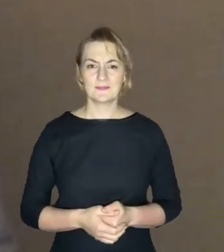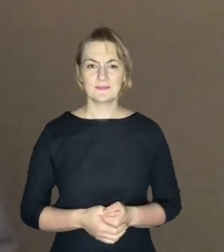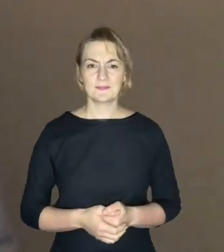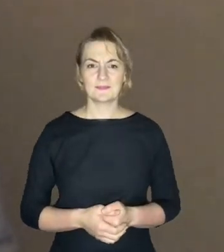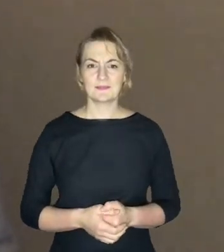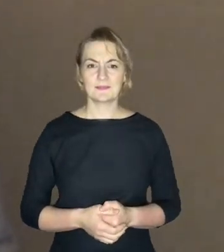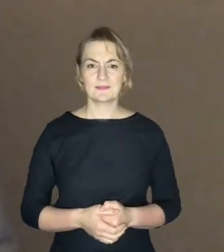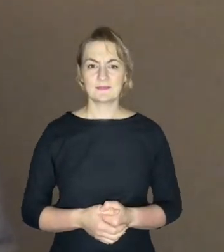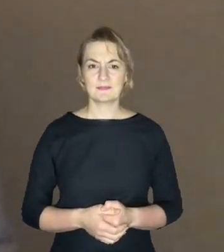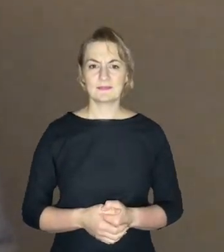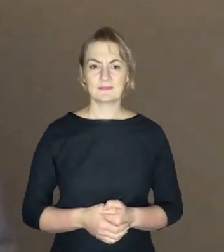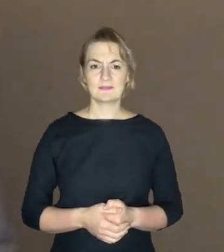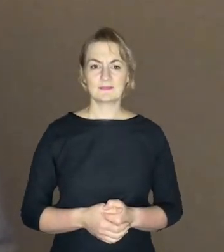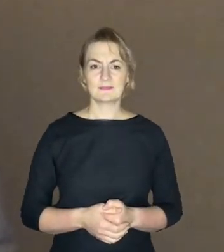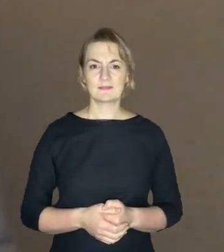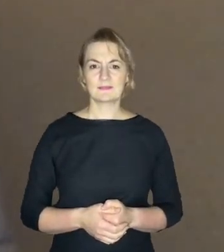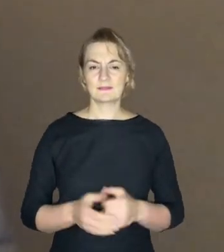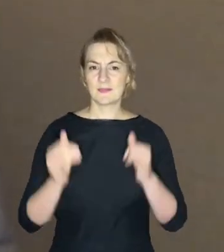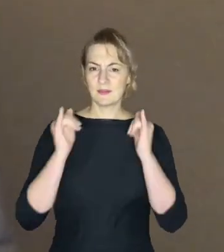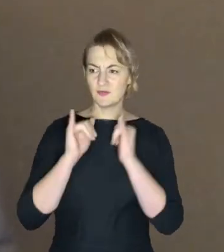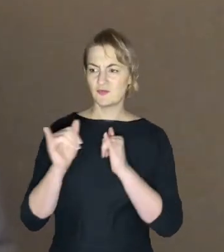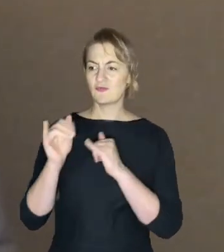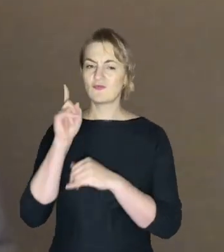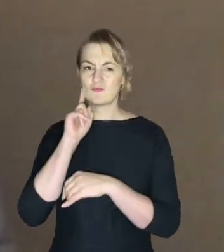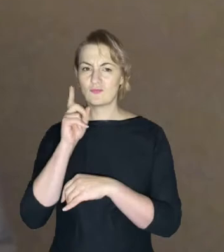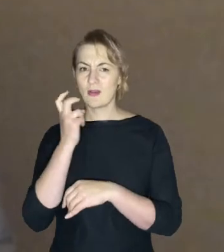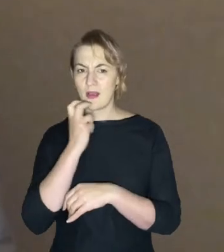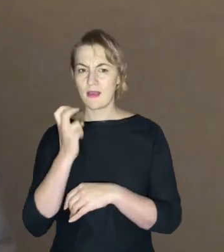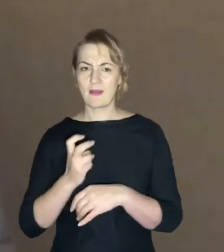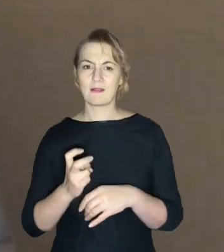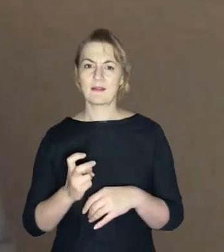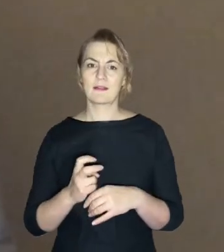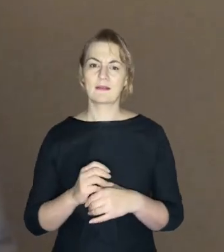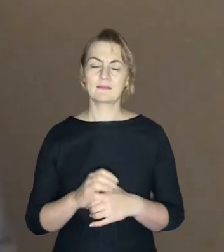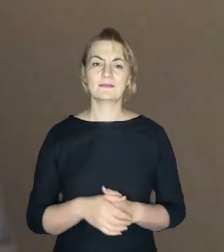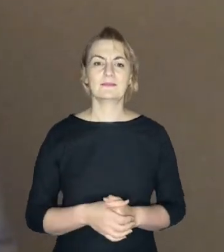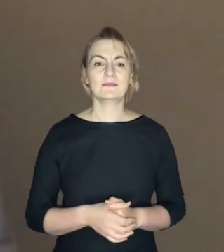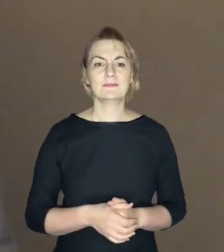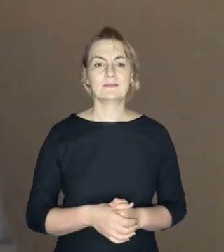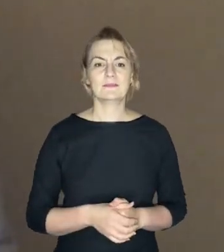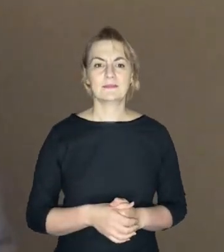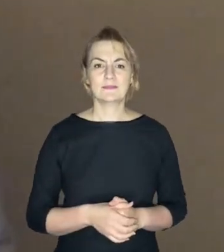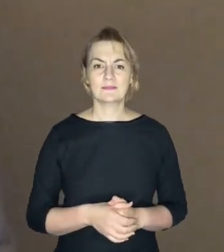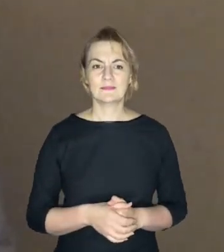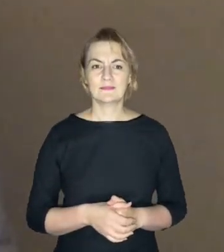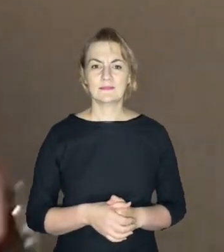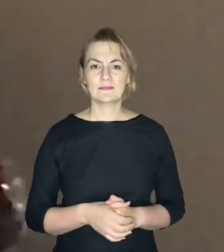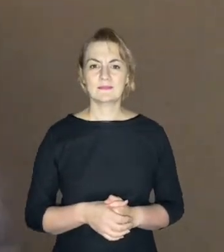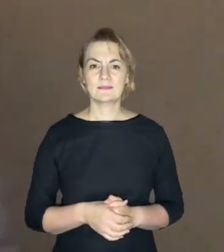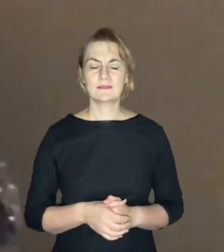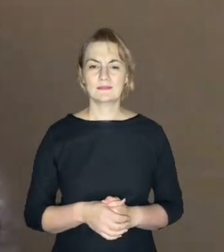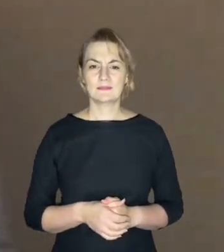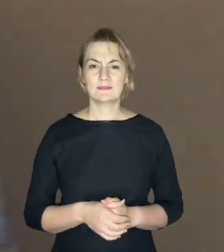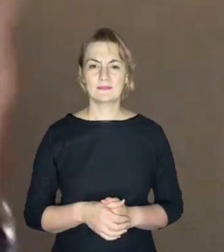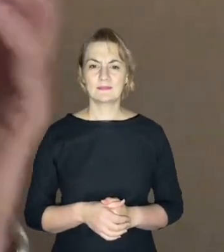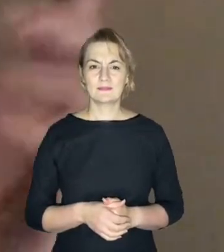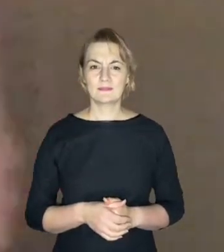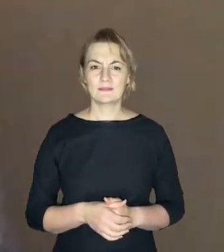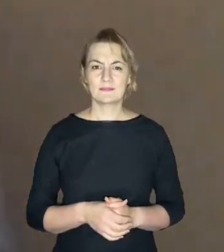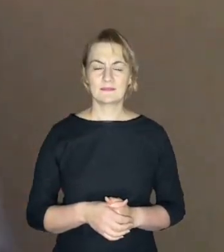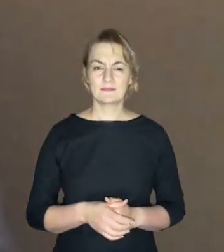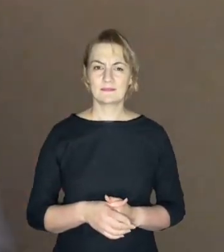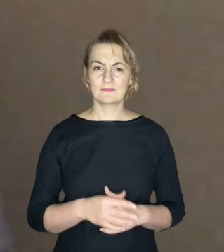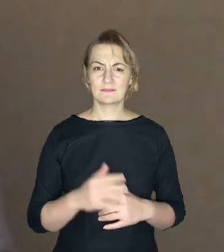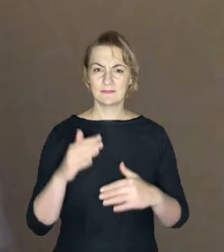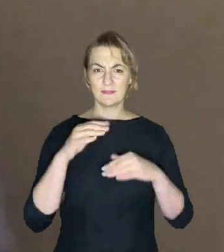na korzyść energii męskiej, na korzyść energii yang. Więc to piękne,